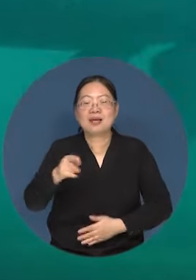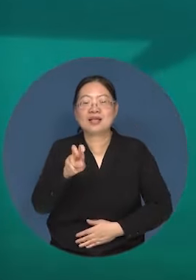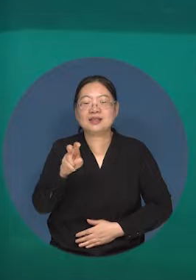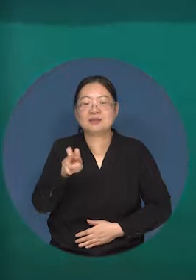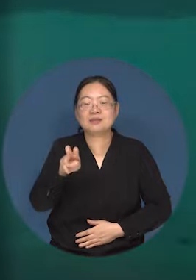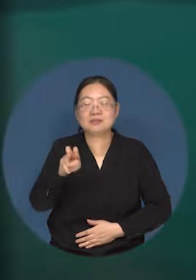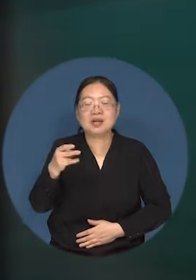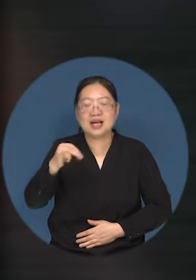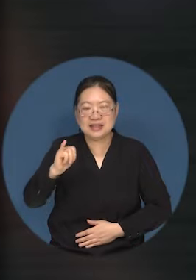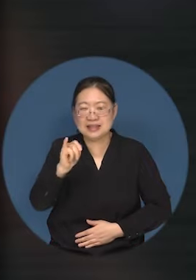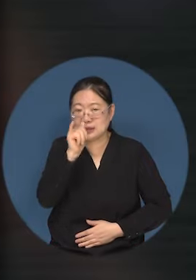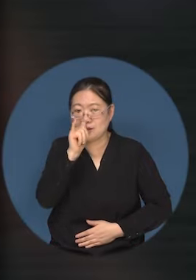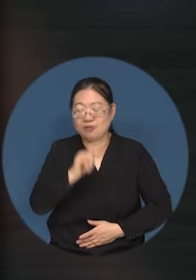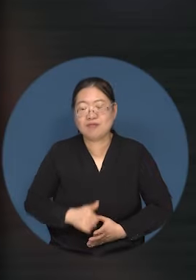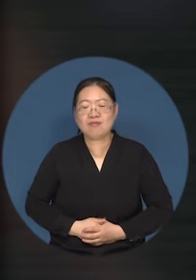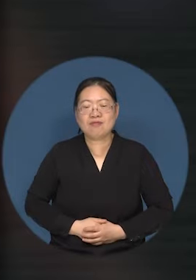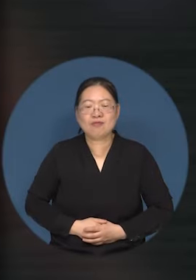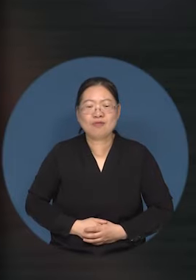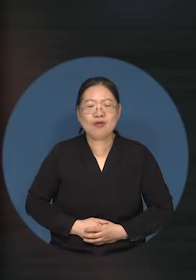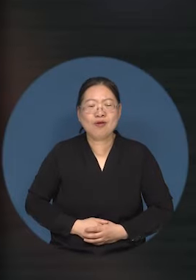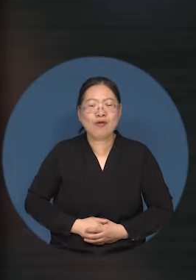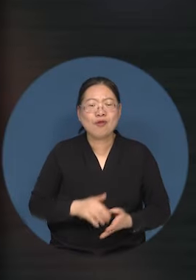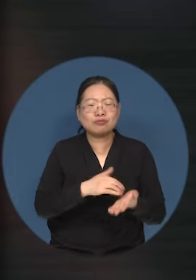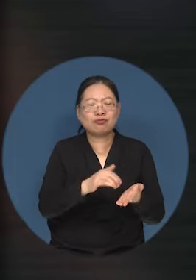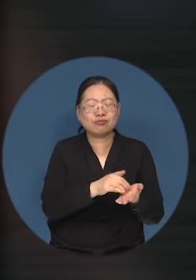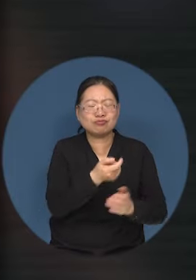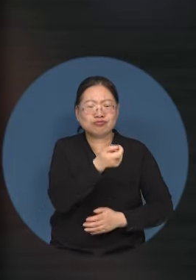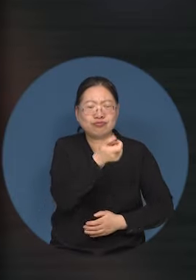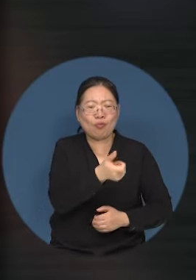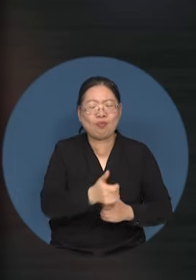정도 남방큰돌고래 살고 그래도 있습니다. 몇 마리 안 늘어났군요.